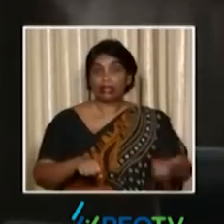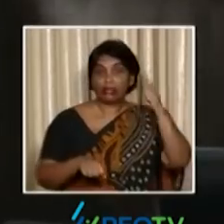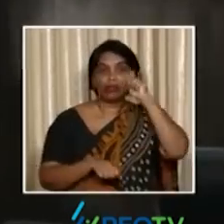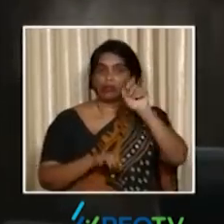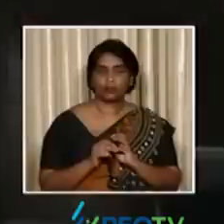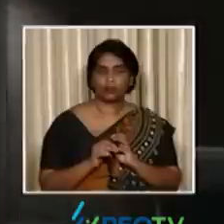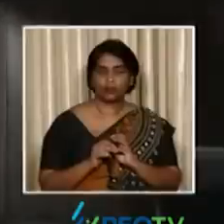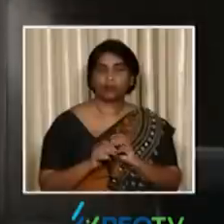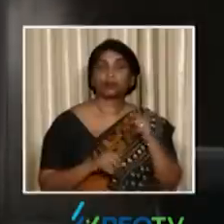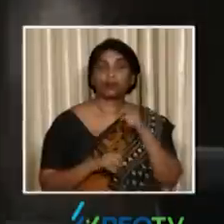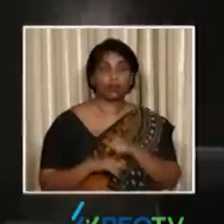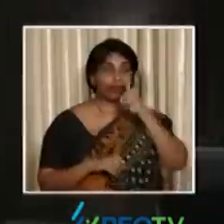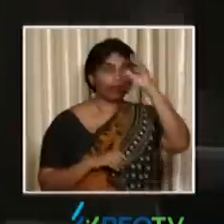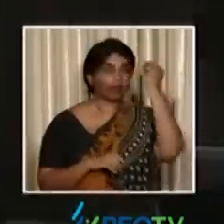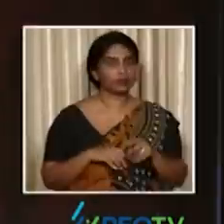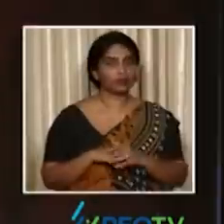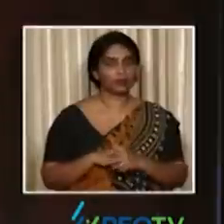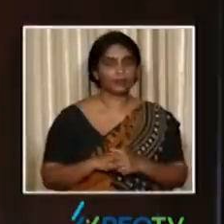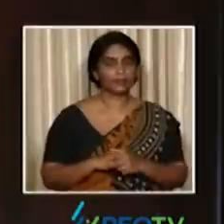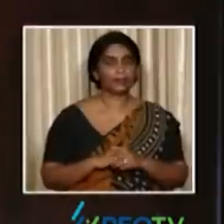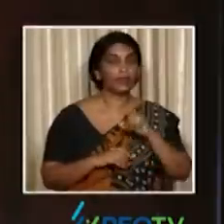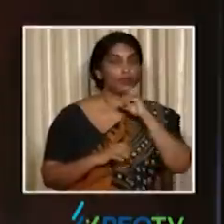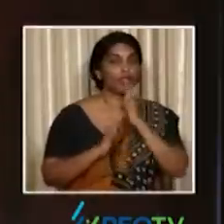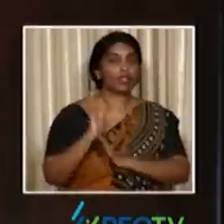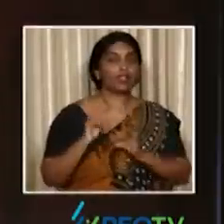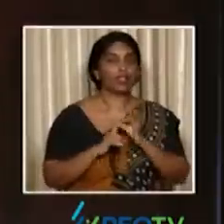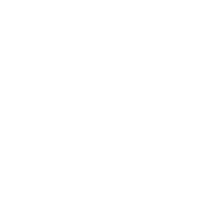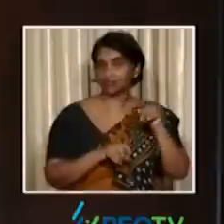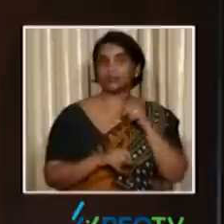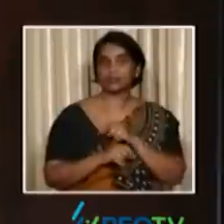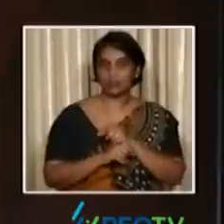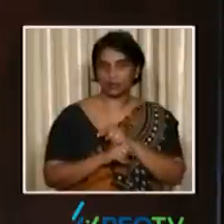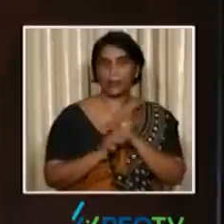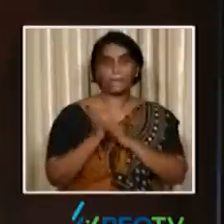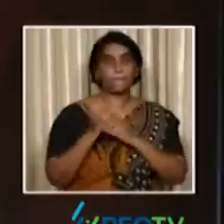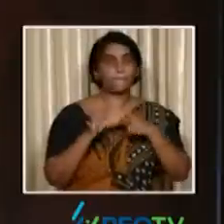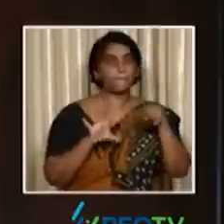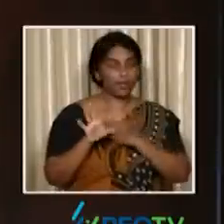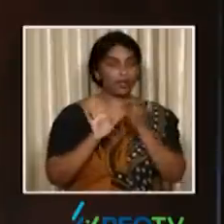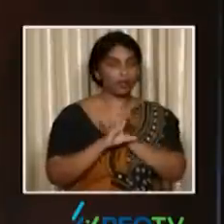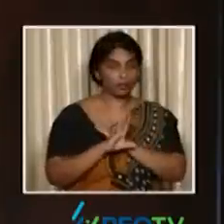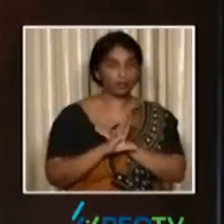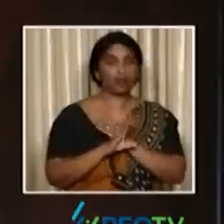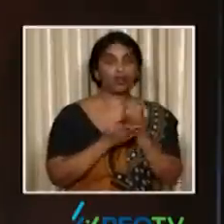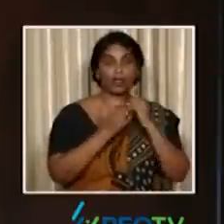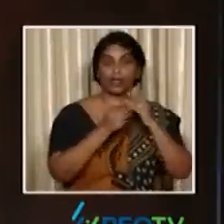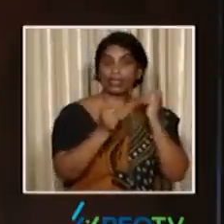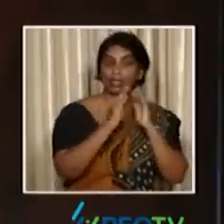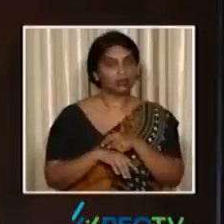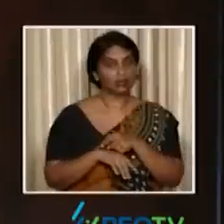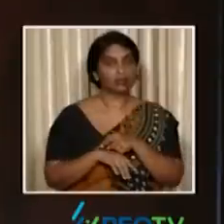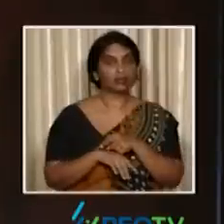කරනවා කකුල කපනවා විචිත්‍ර ධම්ම වේදනීය කර්මය අධිකරණ ඇමතුමා අද හෙළිදරව්වක් කළා මයි 9 වෙනිදා ගිය අවුරුද්දේ පොහොට්ටුවේ කට්ටියට ගැහුවා